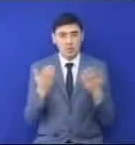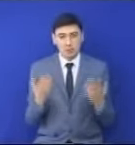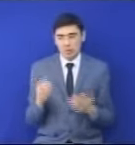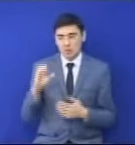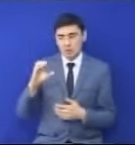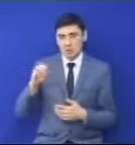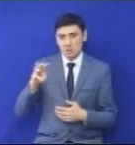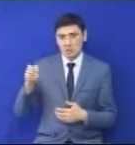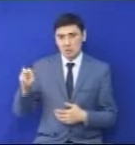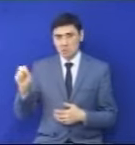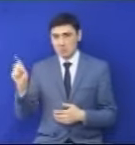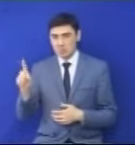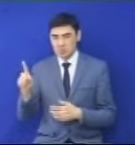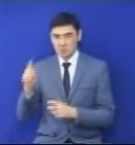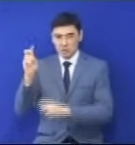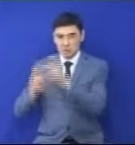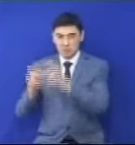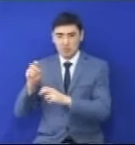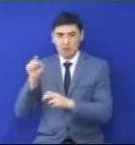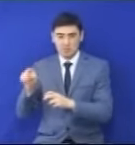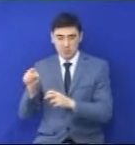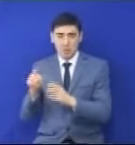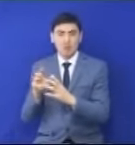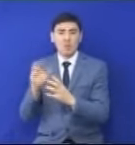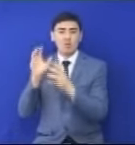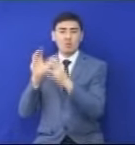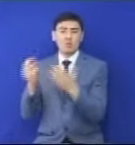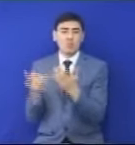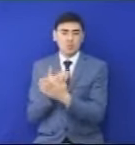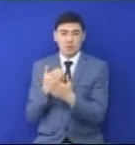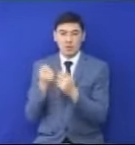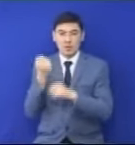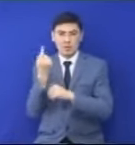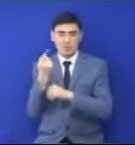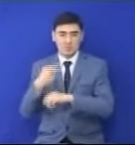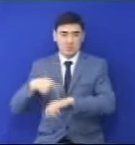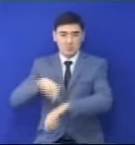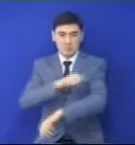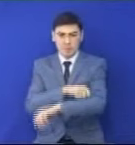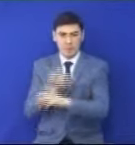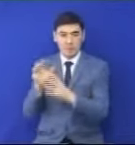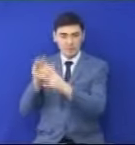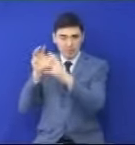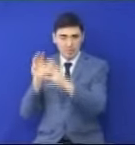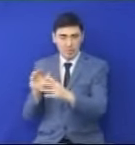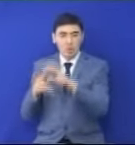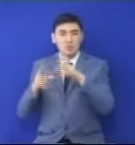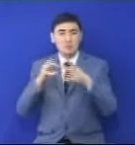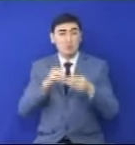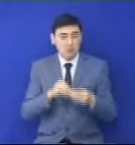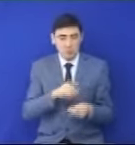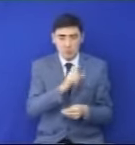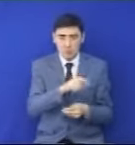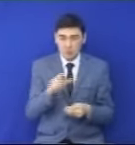метров. Оның ұзындығы 11 метр, қозғалтқышы оңтүстік кореялық өнім, қуаты 300 аттың күшіне тең. Біздің жергілікті жерге қаламыз үшін